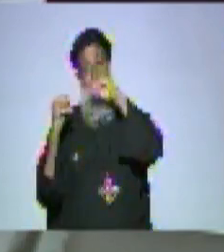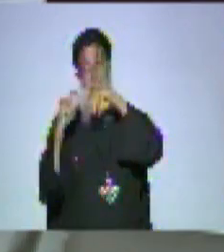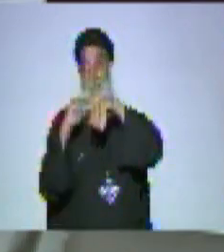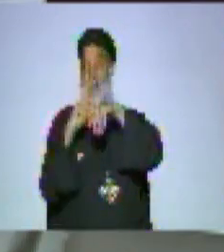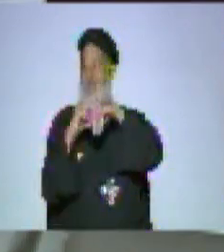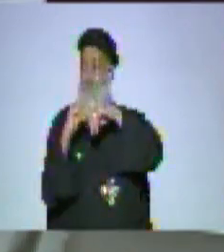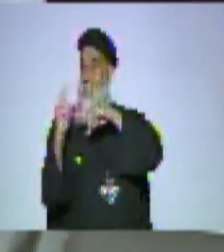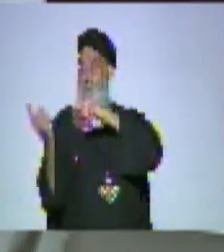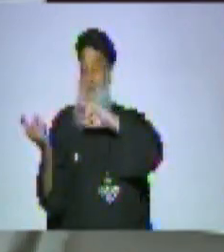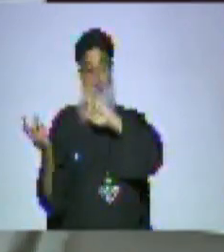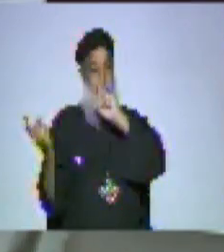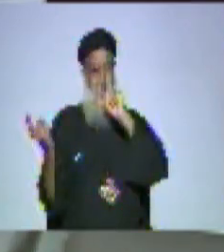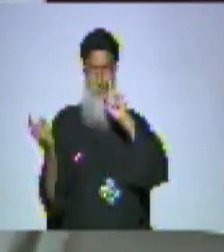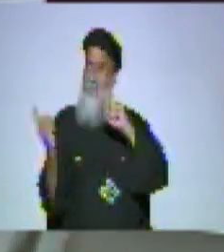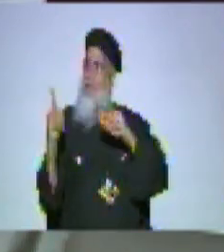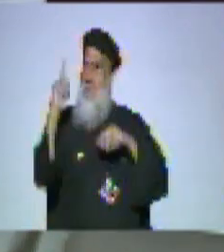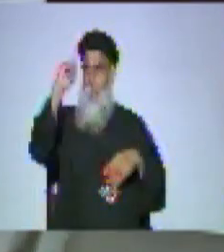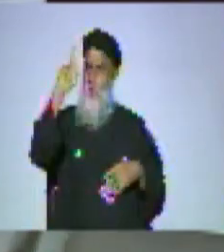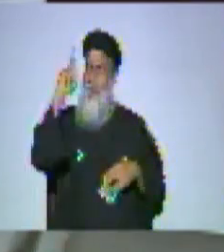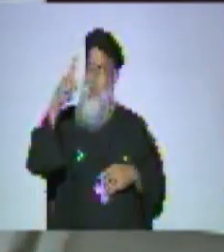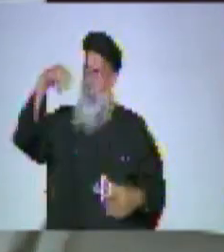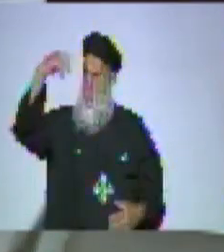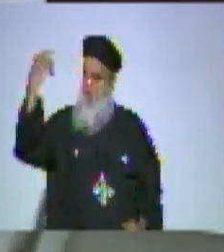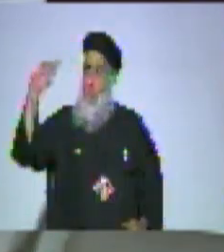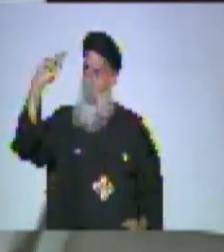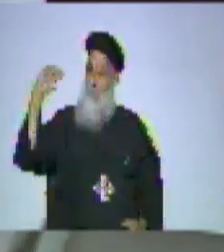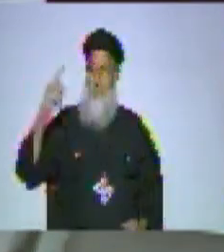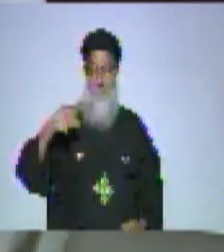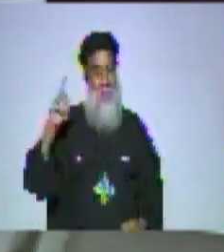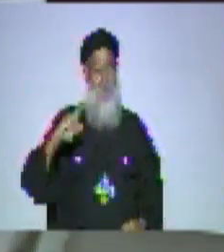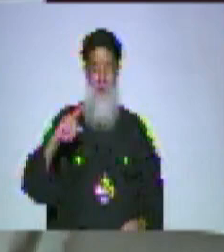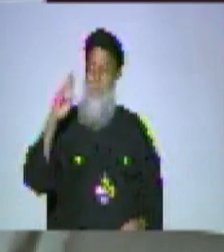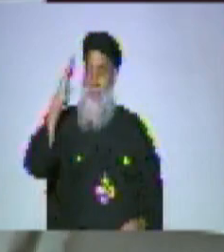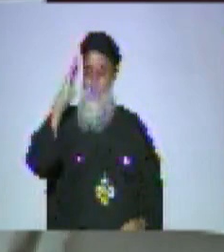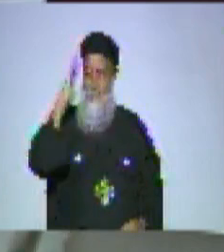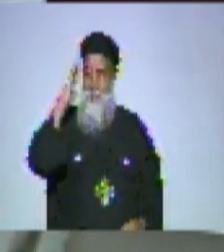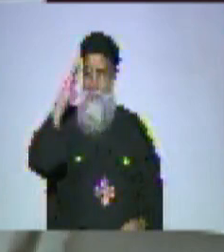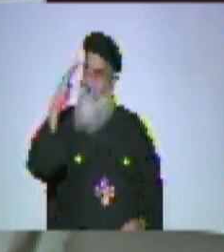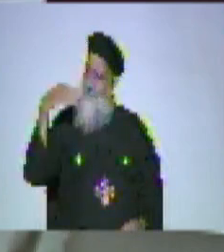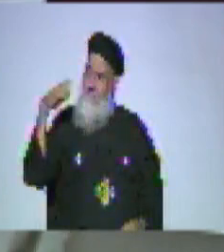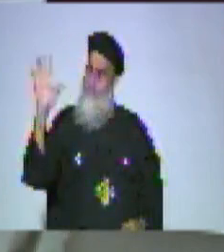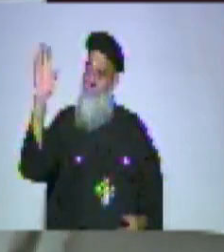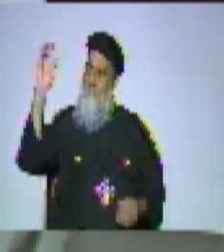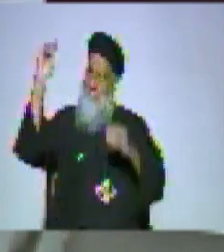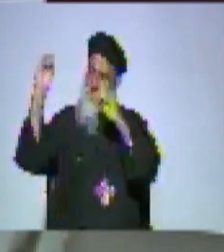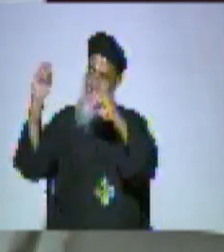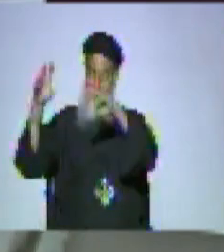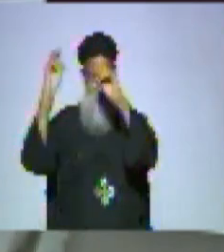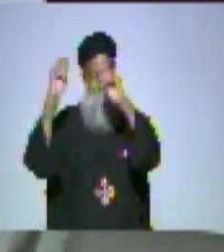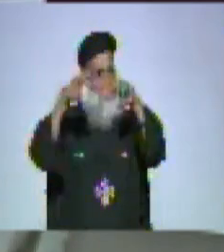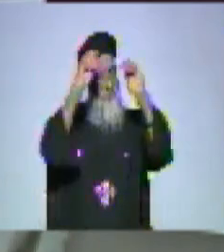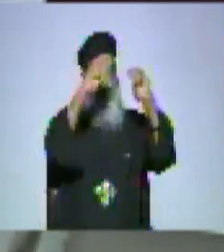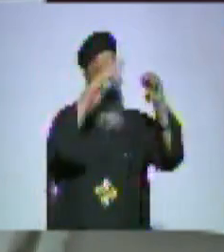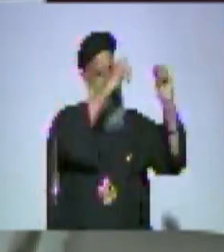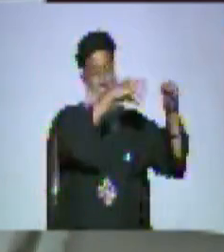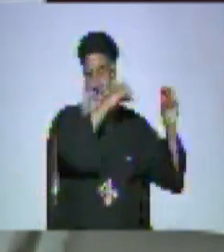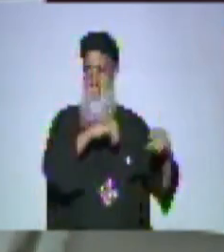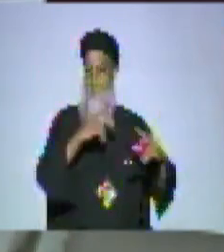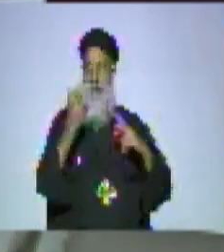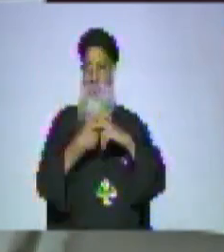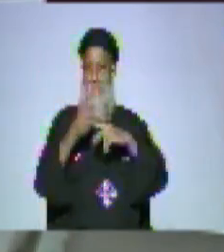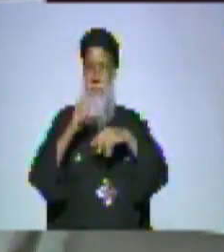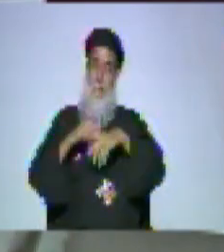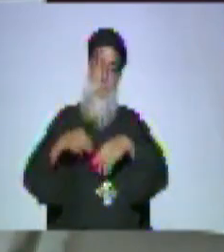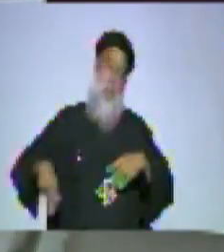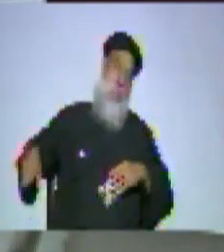الانسان بحسب جهل الانسان لكن ربنا بيدي للانسان